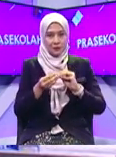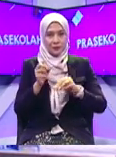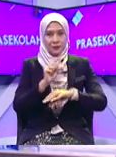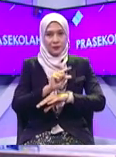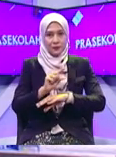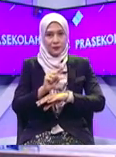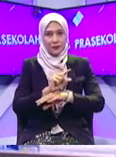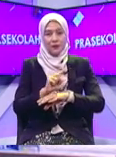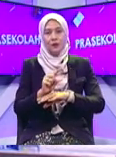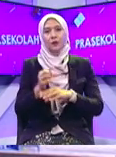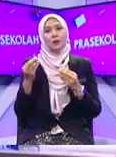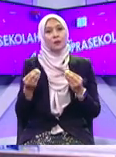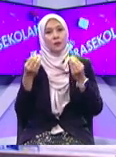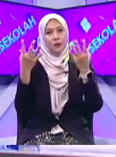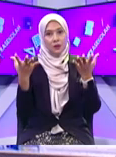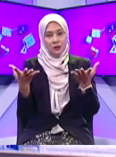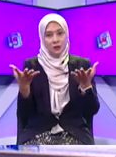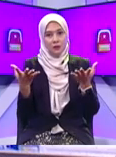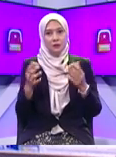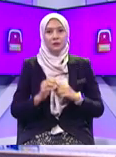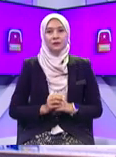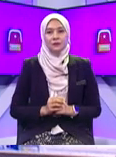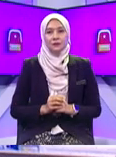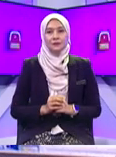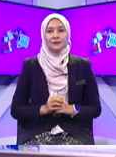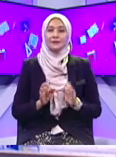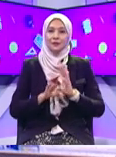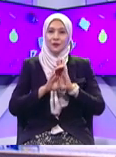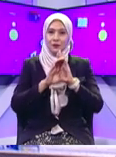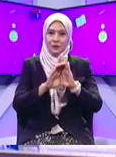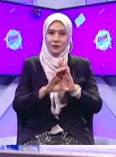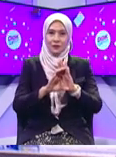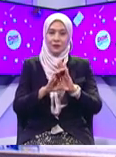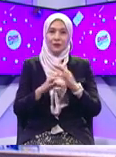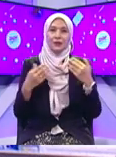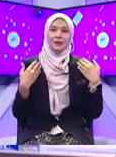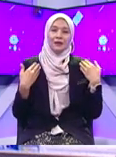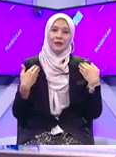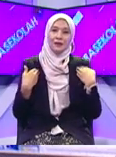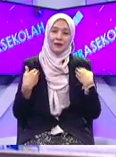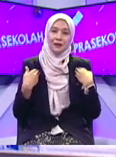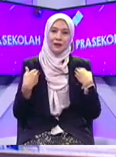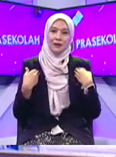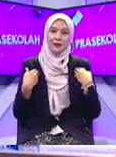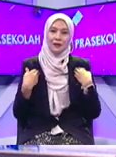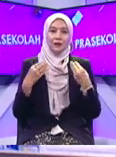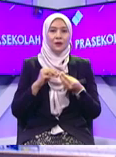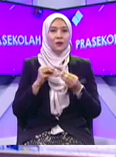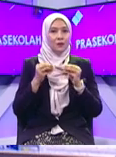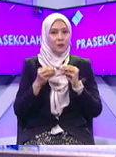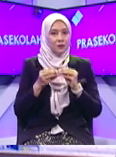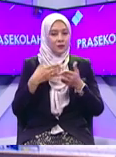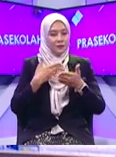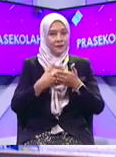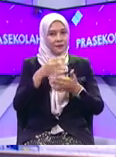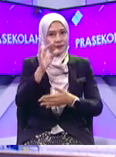bilangan kendaraannya kita akan gunakan lebih besar ah contohnya macam tadi kita menggunakan numbuh sehingga numbuh